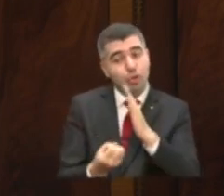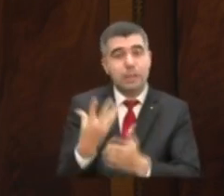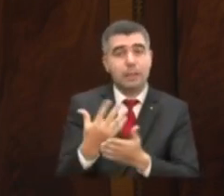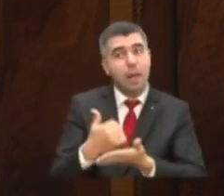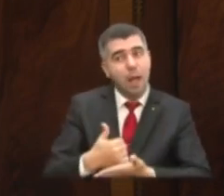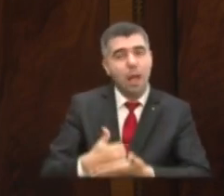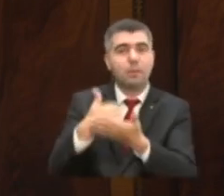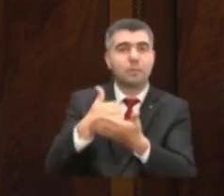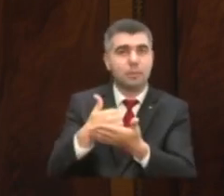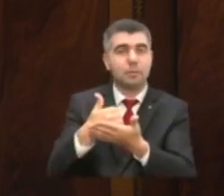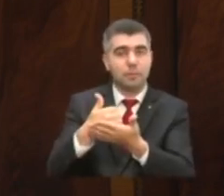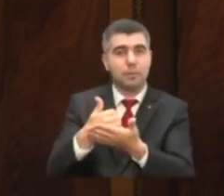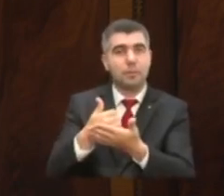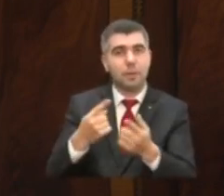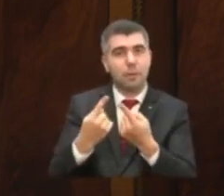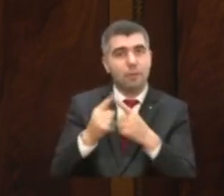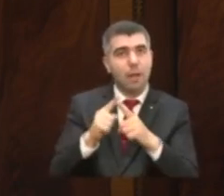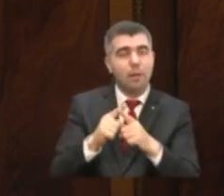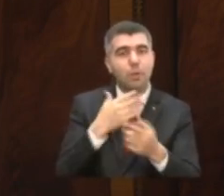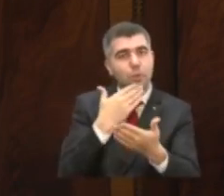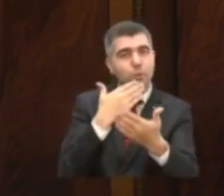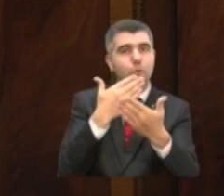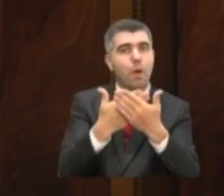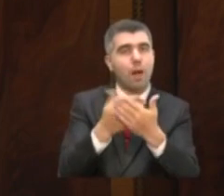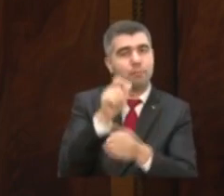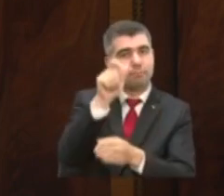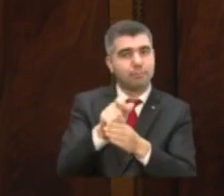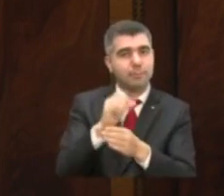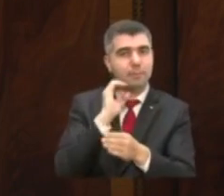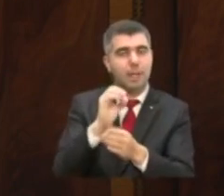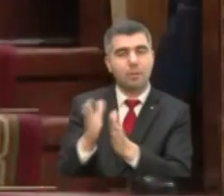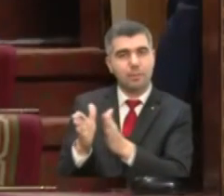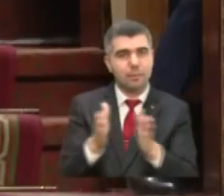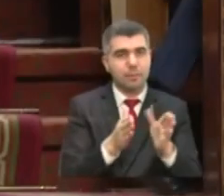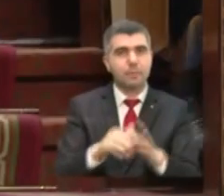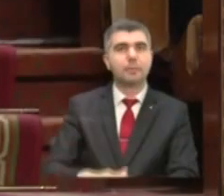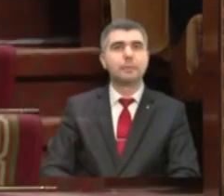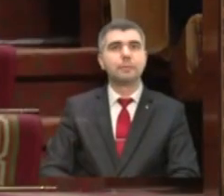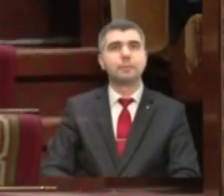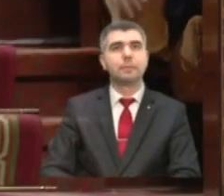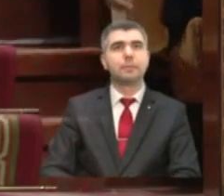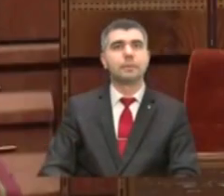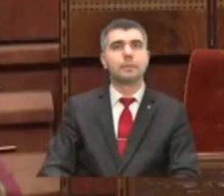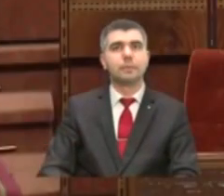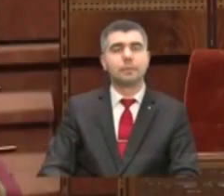لأن اليوم عندنا أزمة إبداع وابتكار. شكرا للسيد نائب، شكرا.